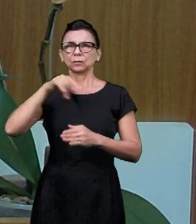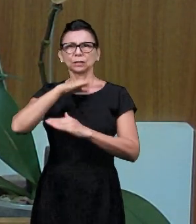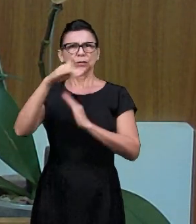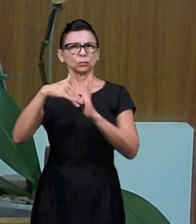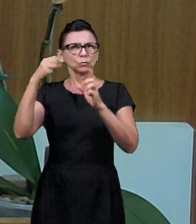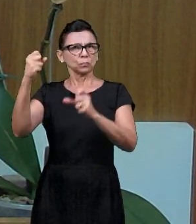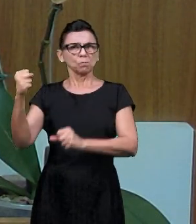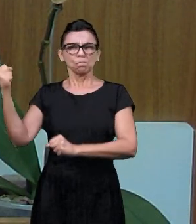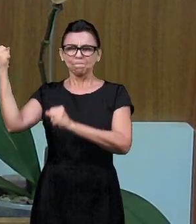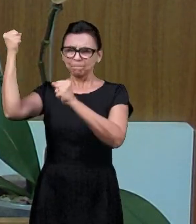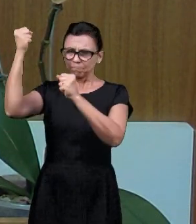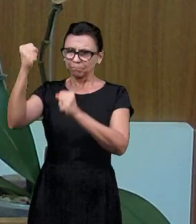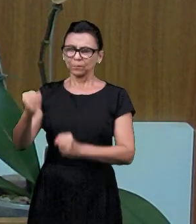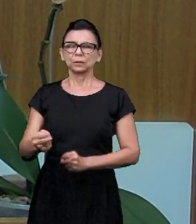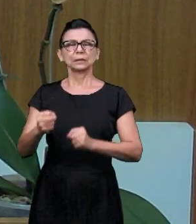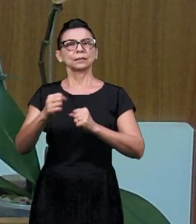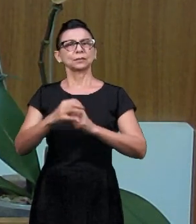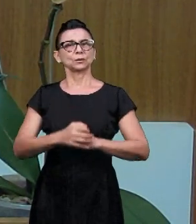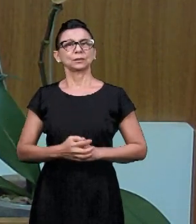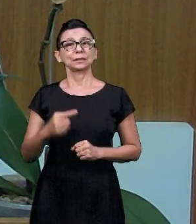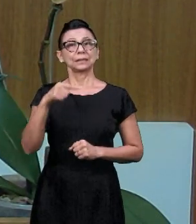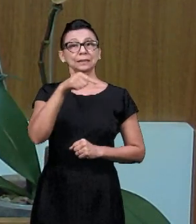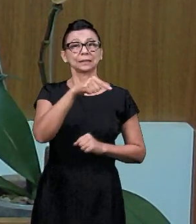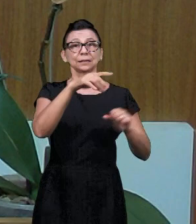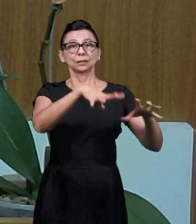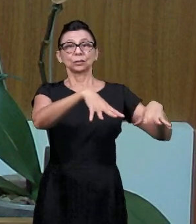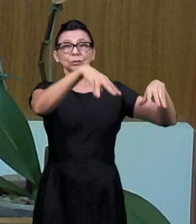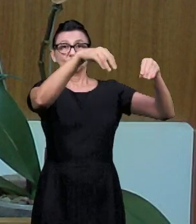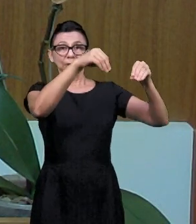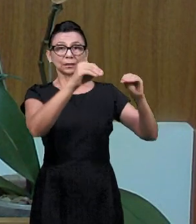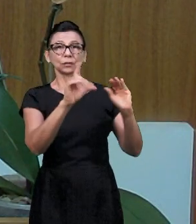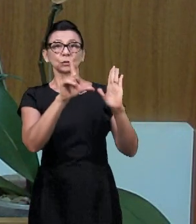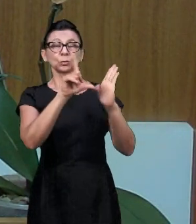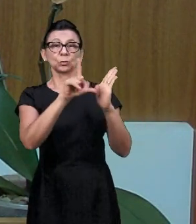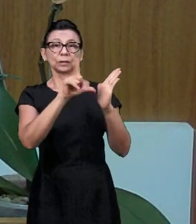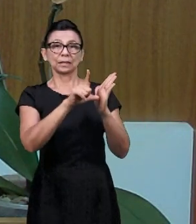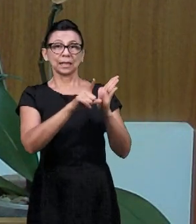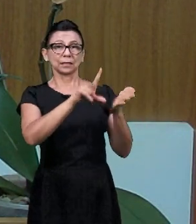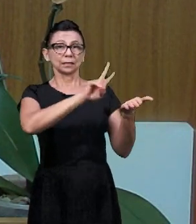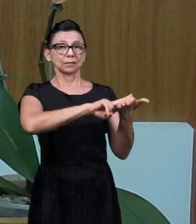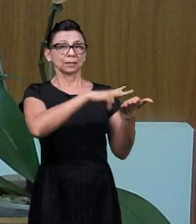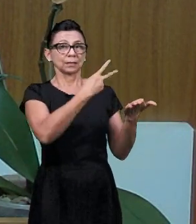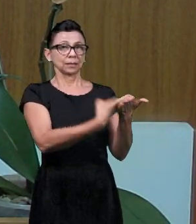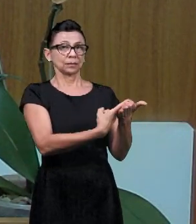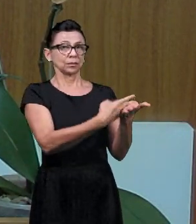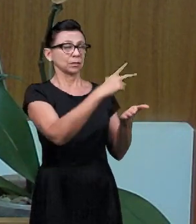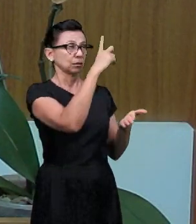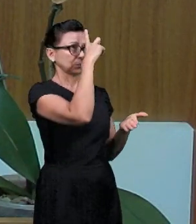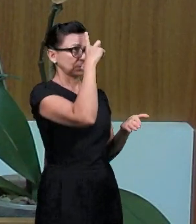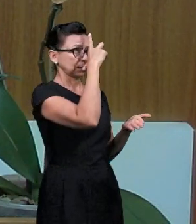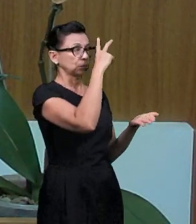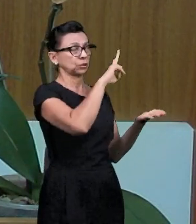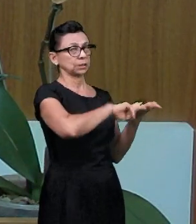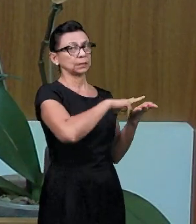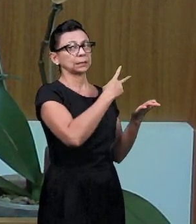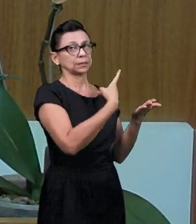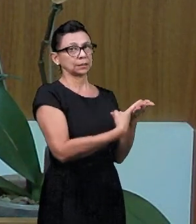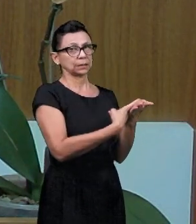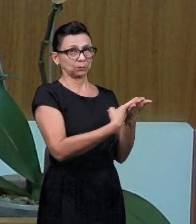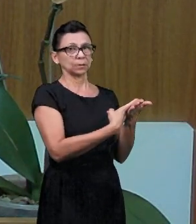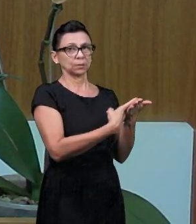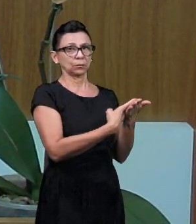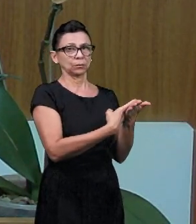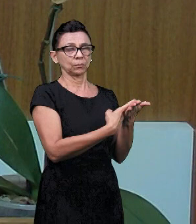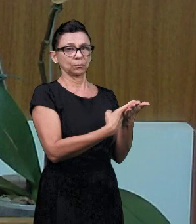parole. Mais il y a encore des détails à propos de la parabole que je ne vais pas entrer dans ces détails parce que le